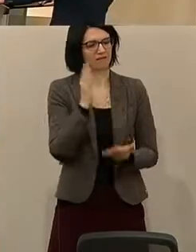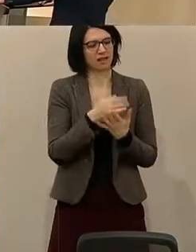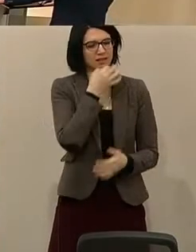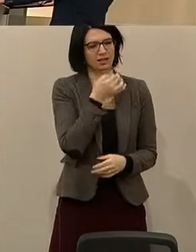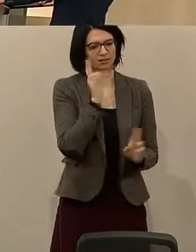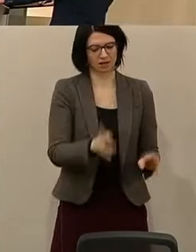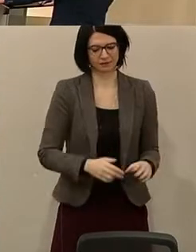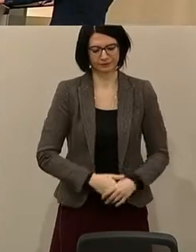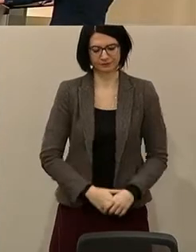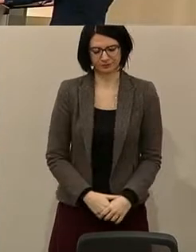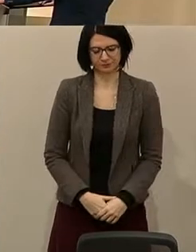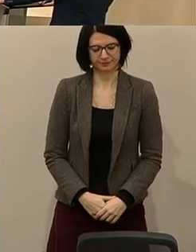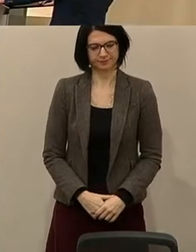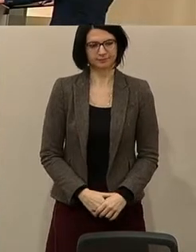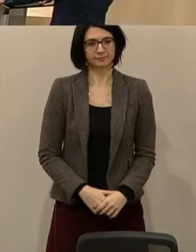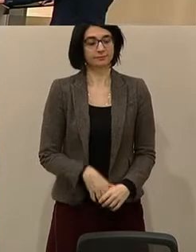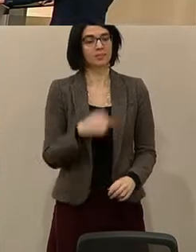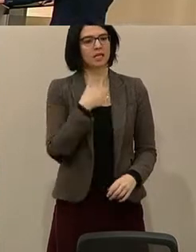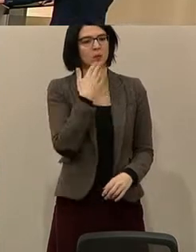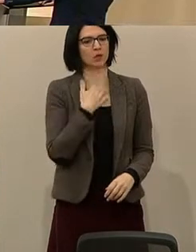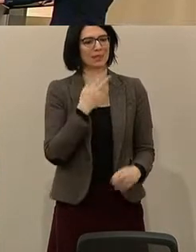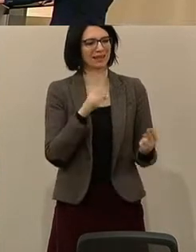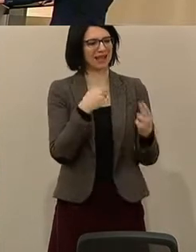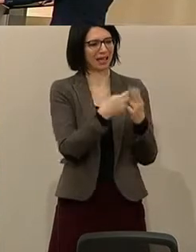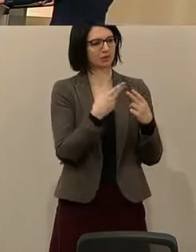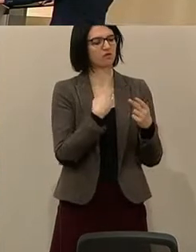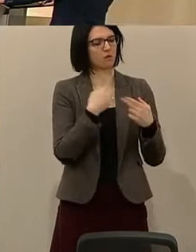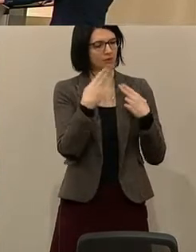Wenn Sie erlauben, dann darf ich vielleicht fortsetzen mit der Beantwortung.